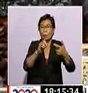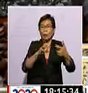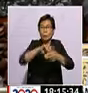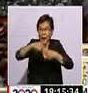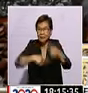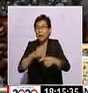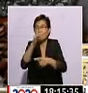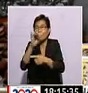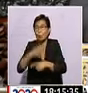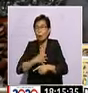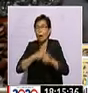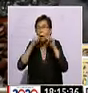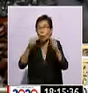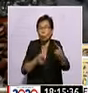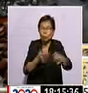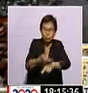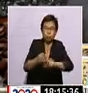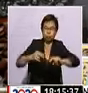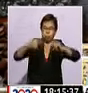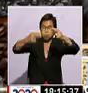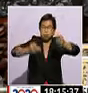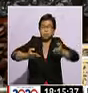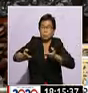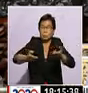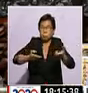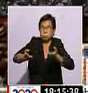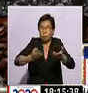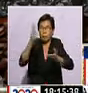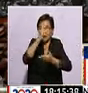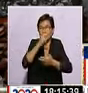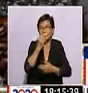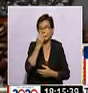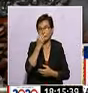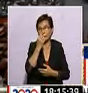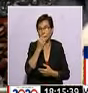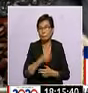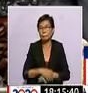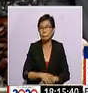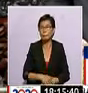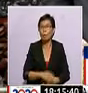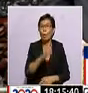Pengaduan Awam untuk meningkatkan tadbir urus dan sistem penyampaian perkhidmatan kerajaan.